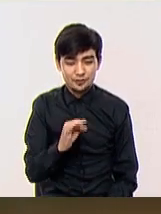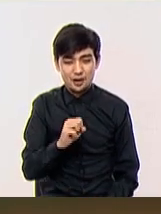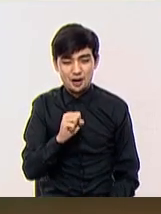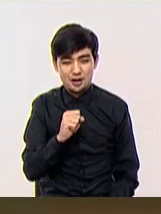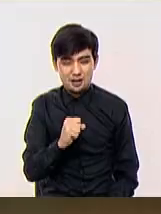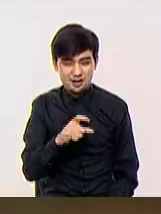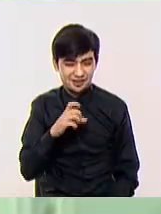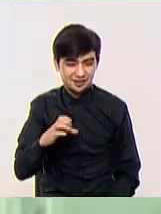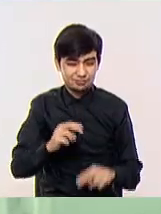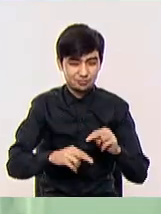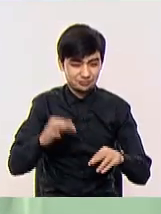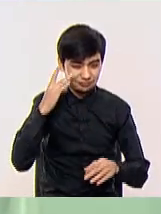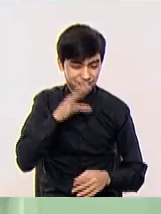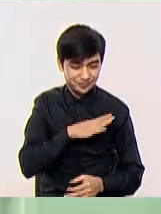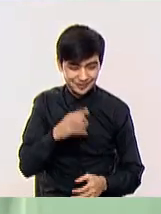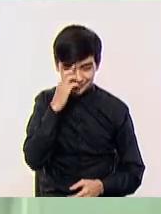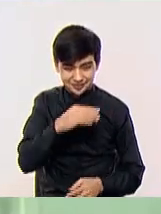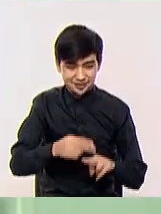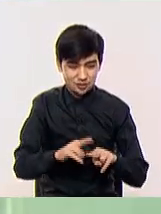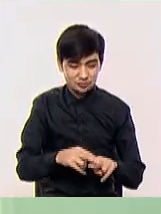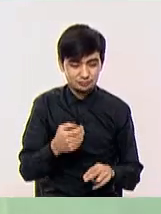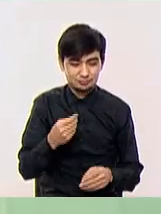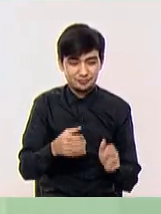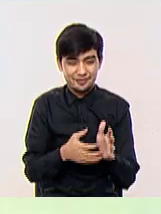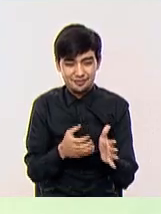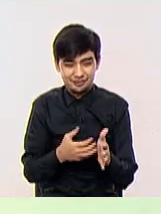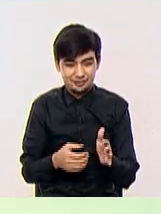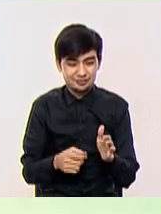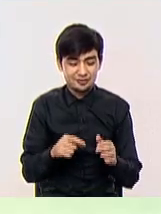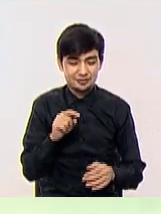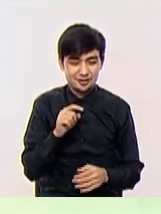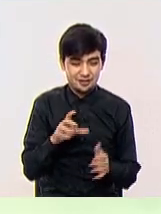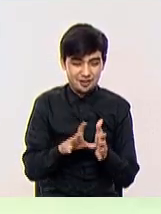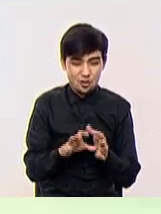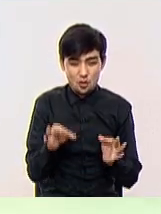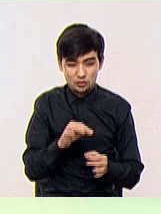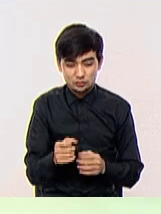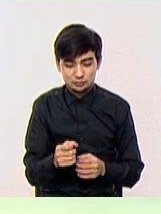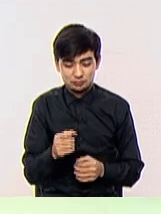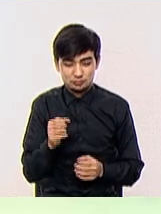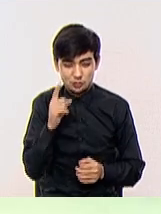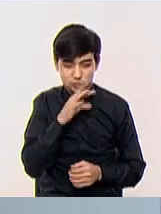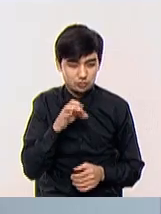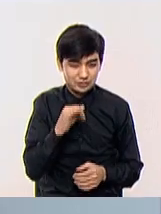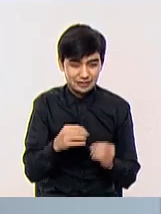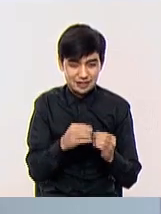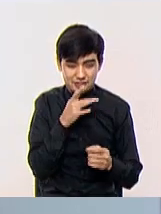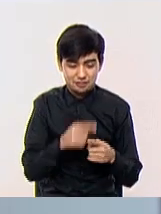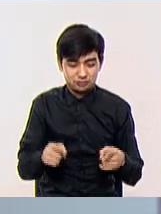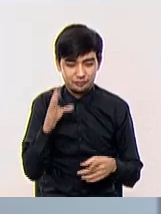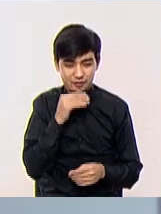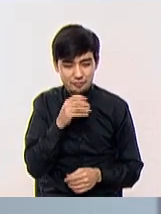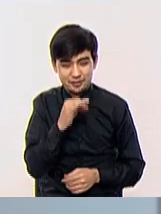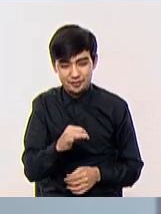благодаря которой страна сможет избежать энергодефицита в будущем по словам об чувакова может продлится 10 лет при выборе